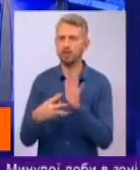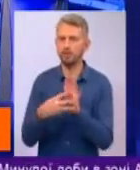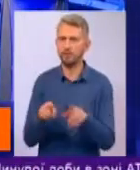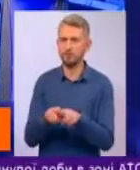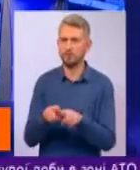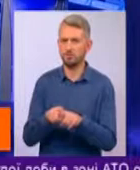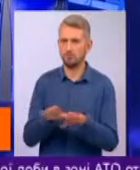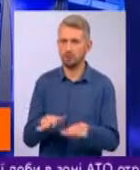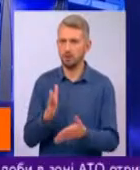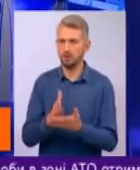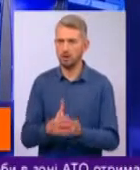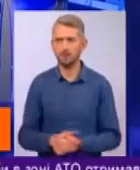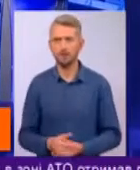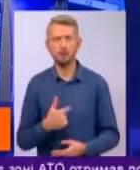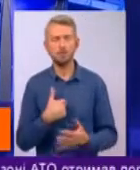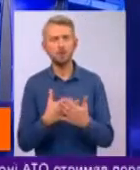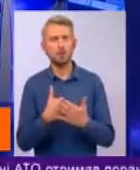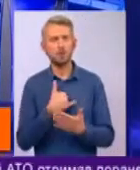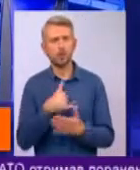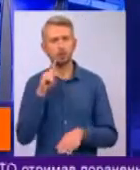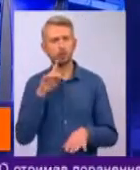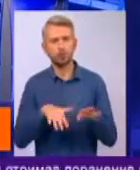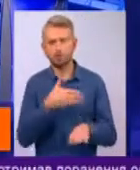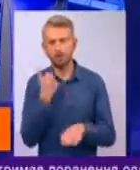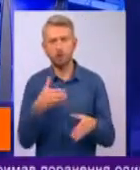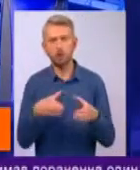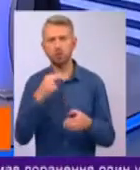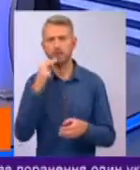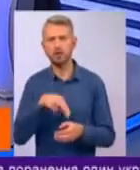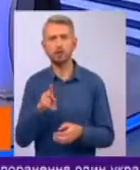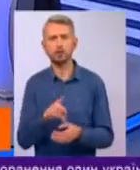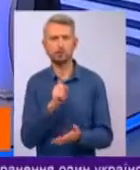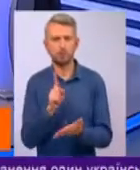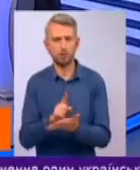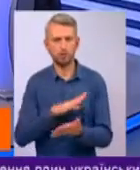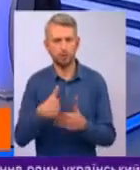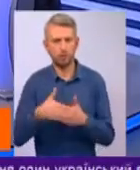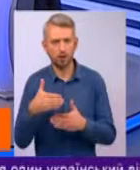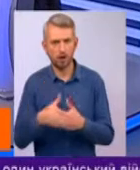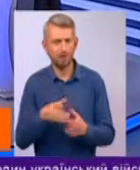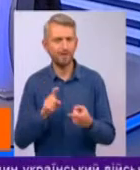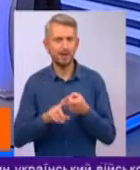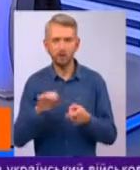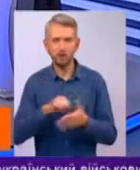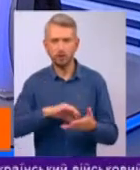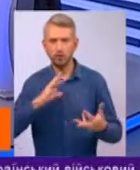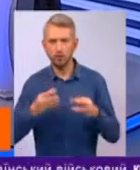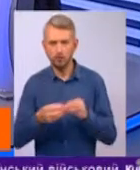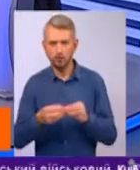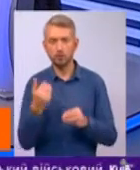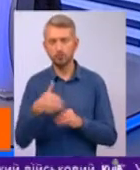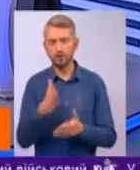що у нас вже немає сьогодні сумніву, що група винних, які мають понести відповідальність, незалежно від результатів слідства, вже